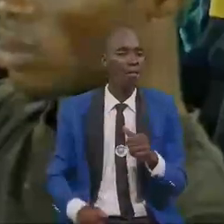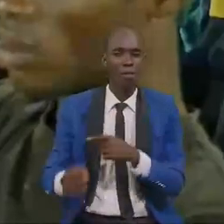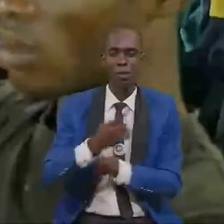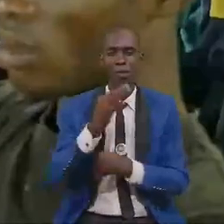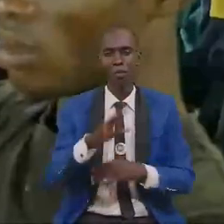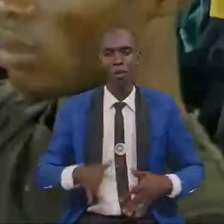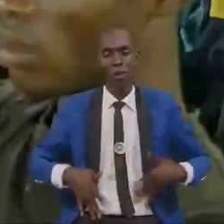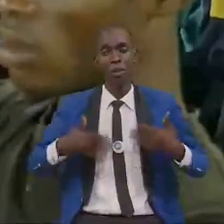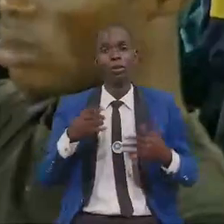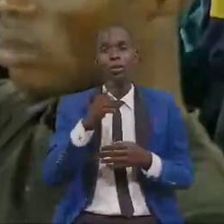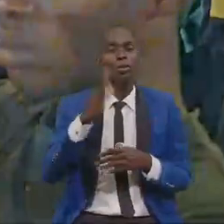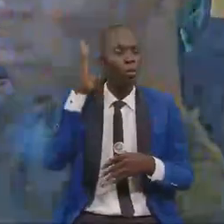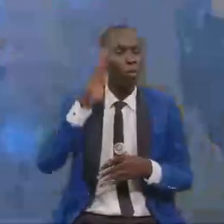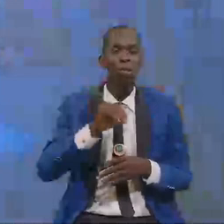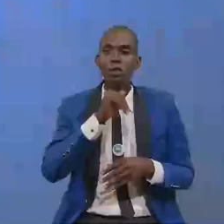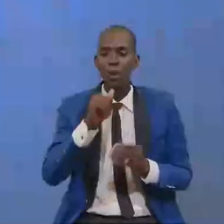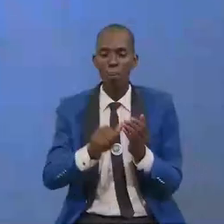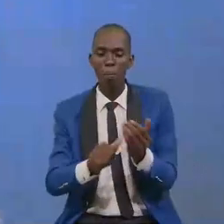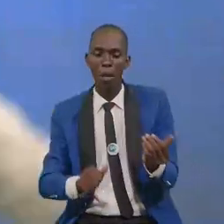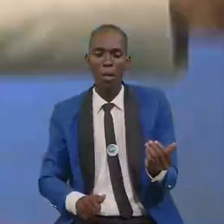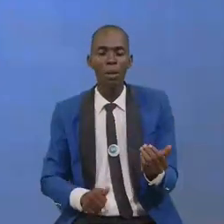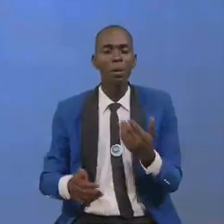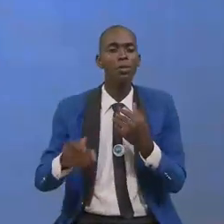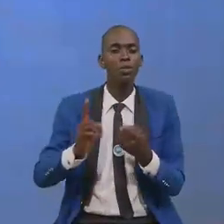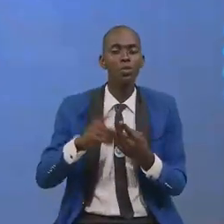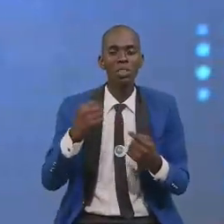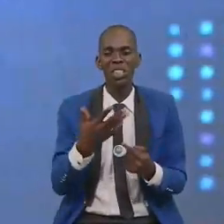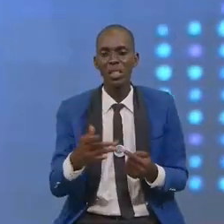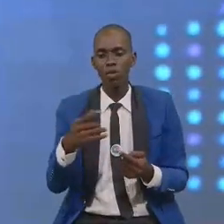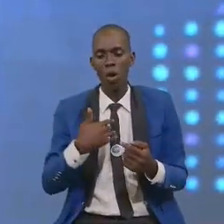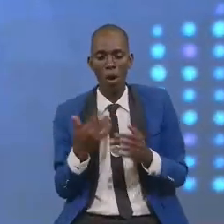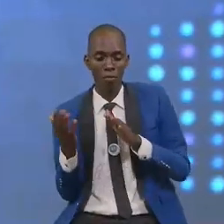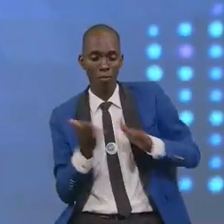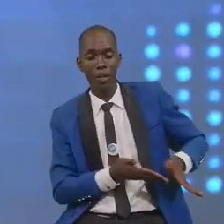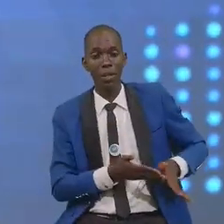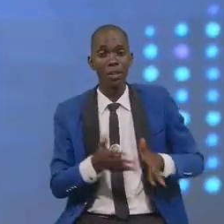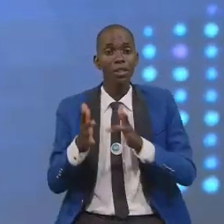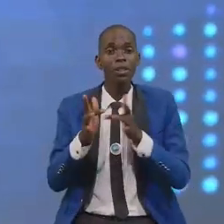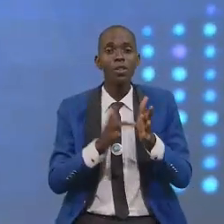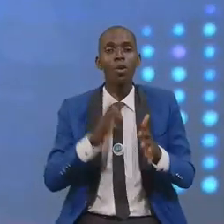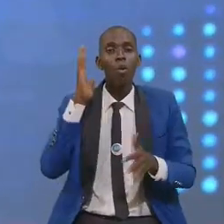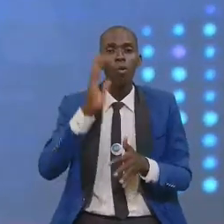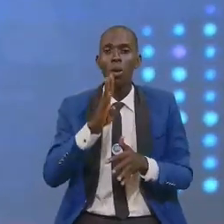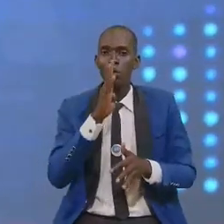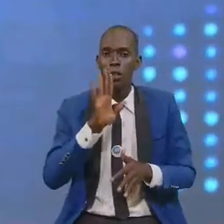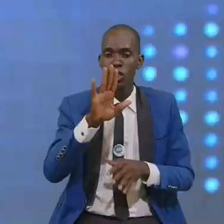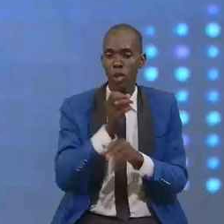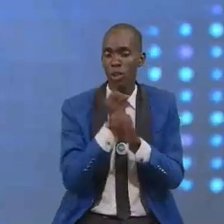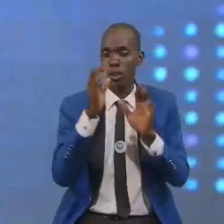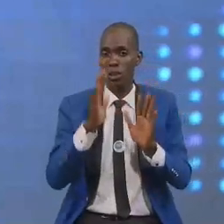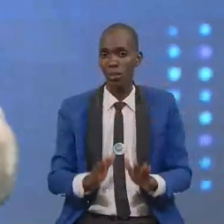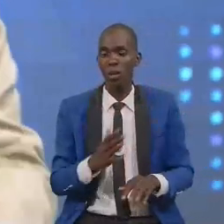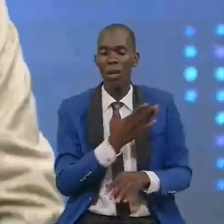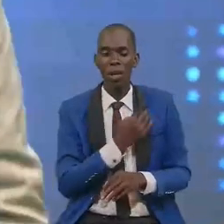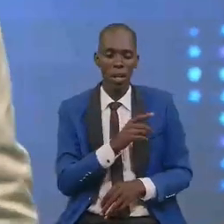tu ne vas plus retourner en arrière tu ne retourneras plus à ces choses que tu as abandonné Jésus sera ton Sauveur et ton